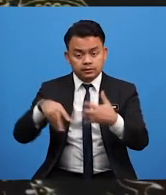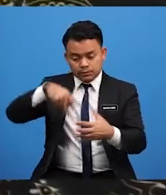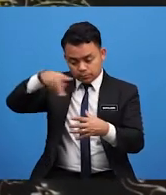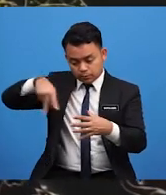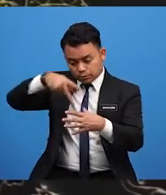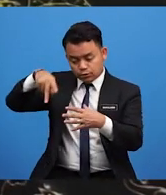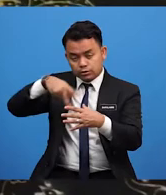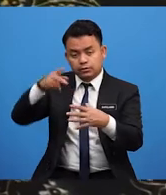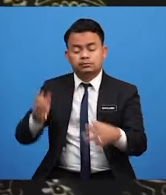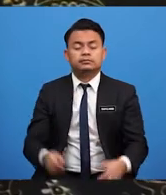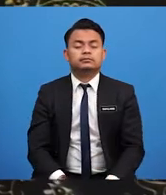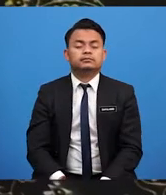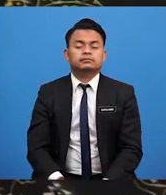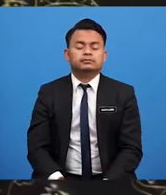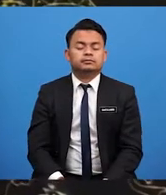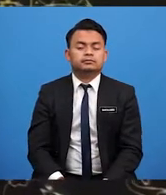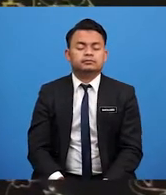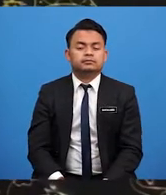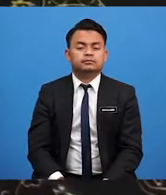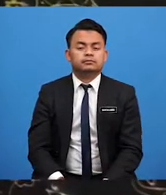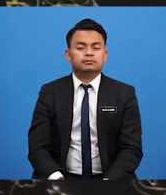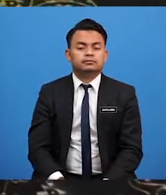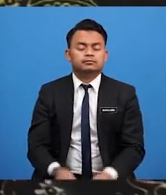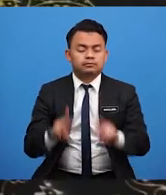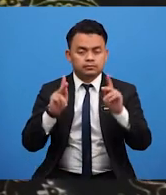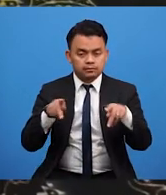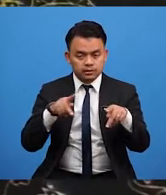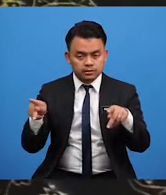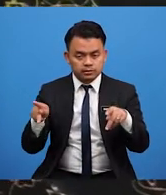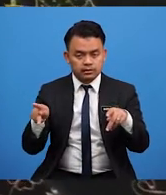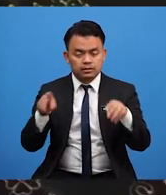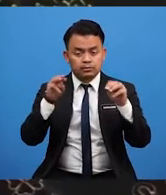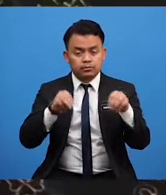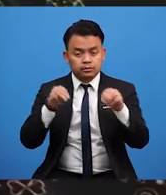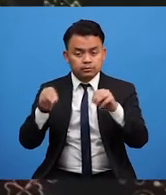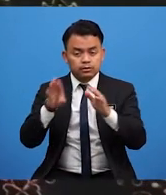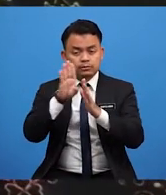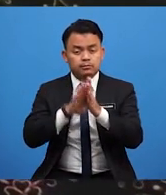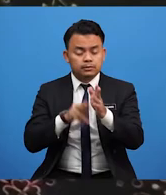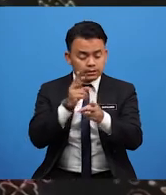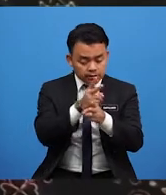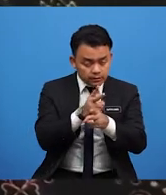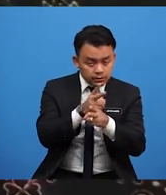Pastikan murid-murid berhati-hati semasa menuang air panas.